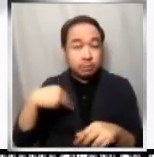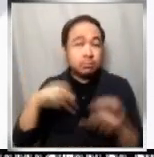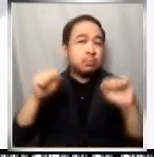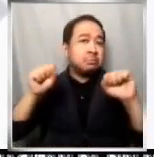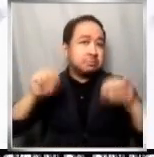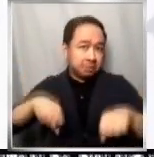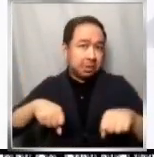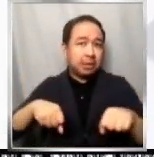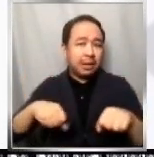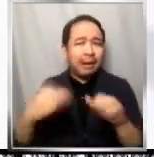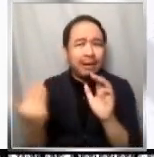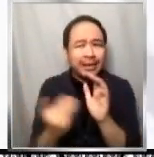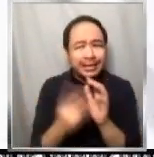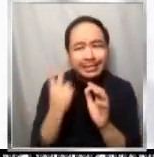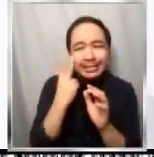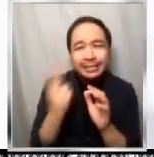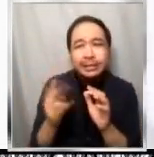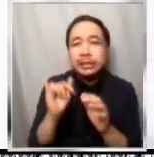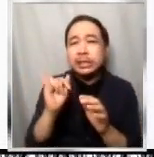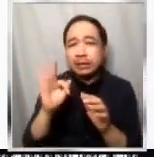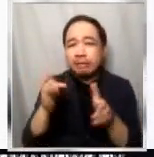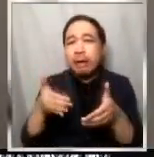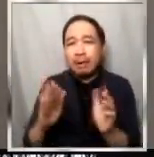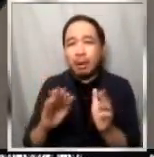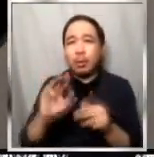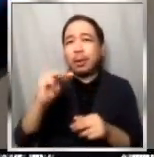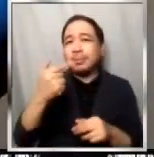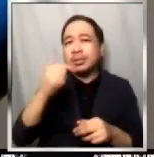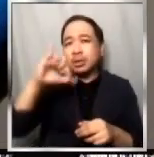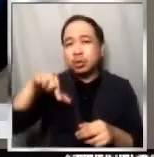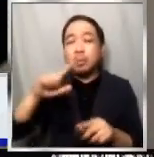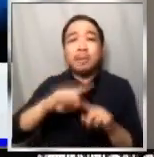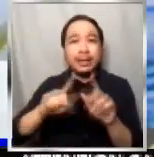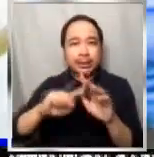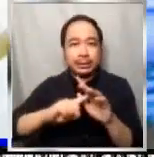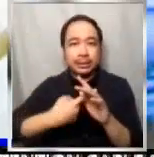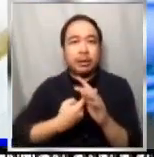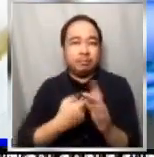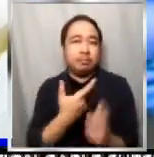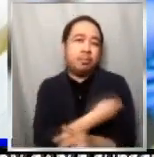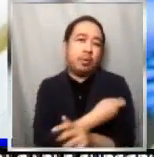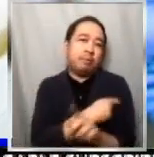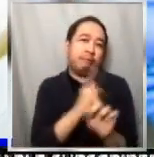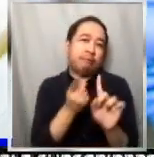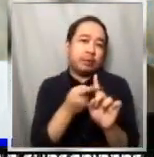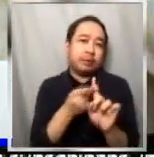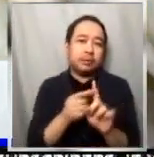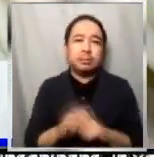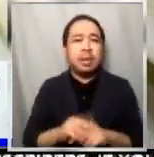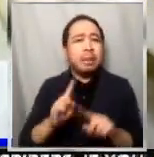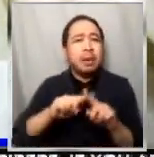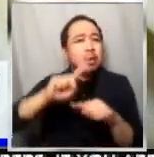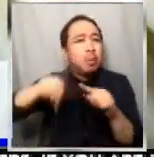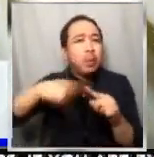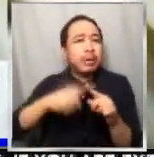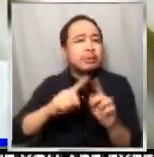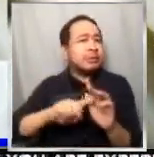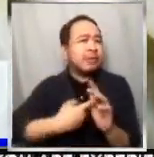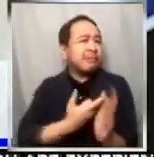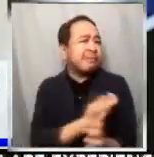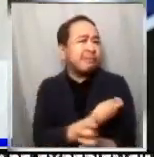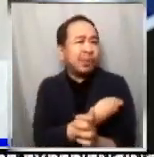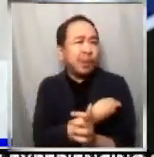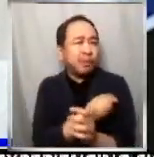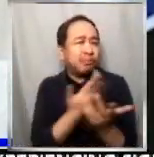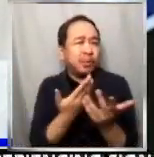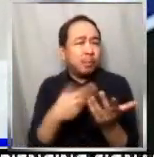mag-reconsider ulit. Okay. Basta maumpisahan lang. Pero kailan nga ba magsisimula ang pagbabakuna sa bansa laban sa COVID-19?